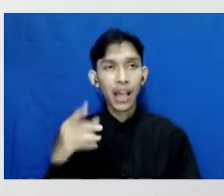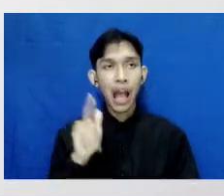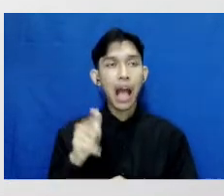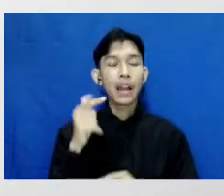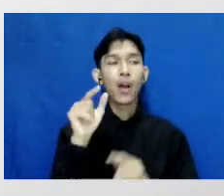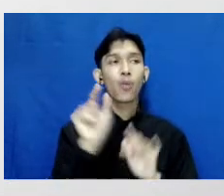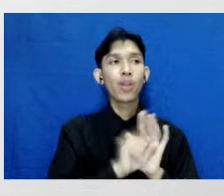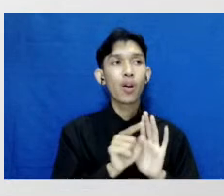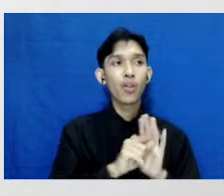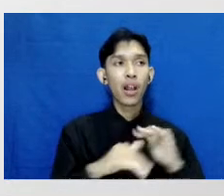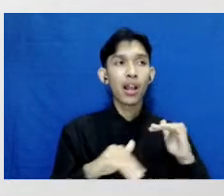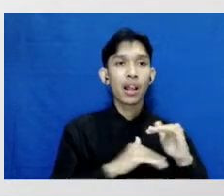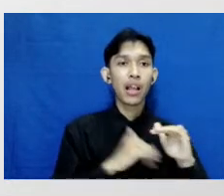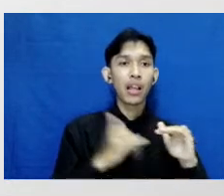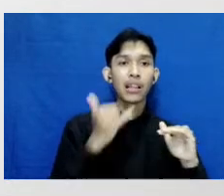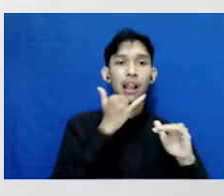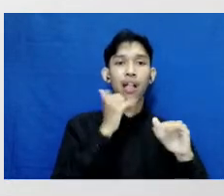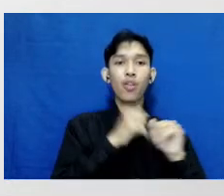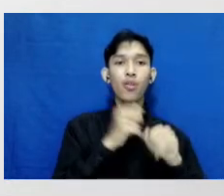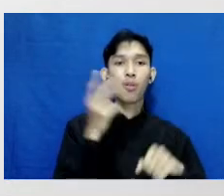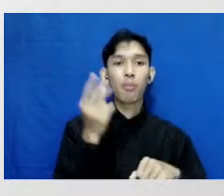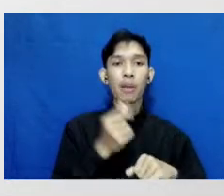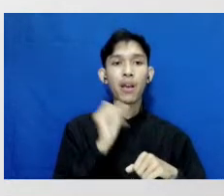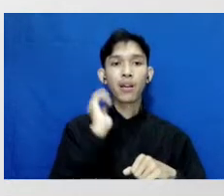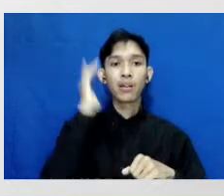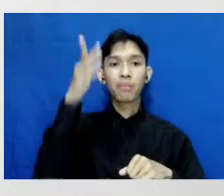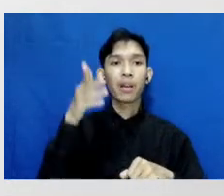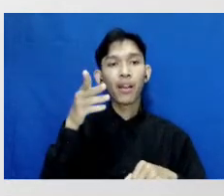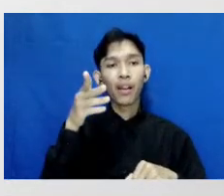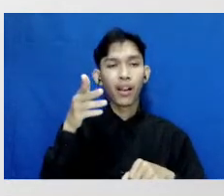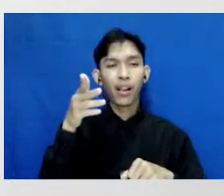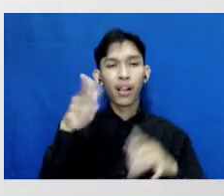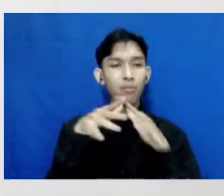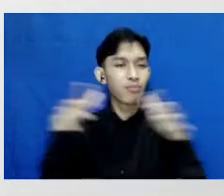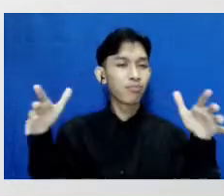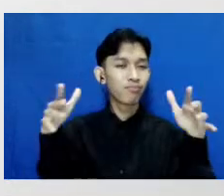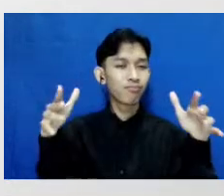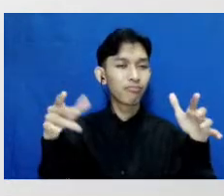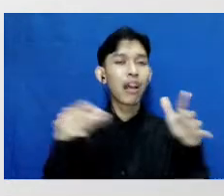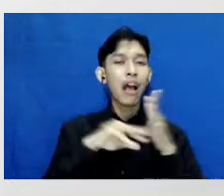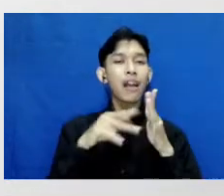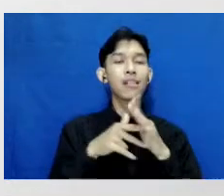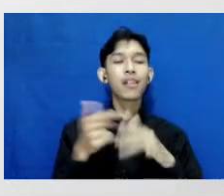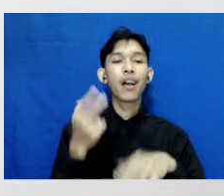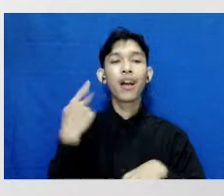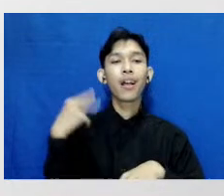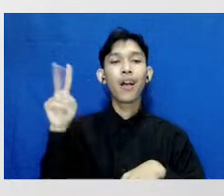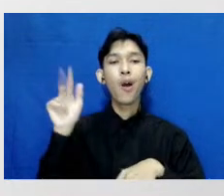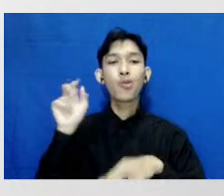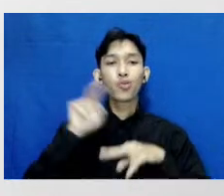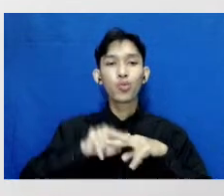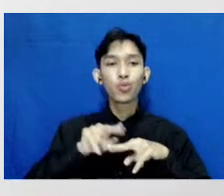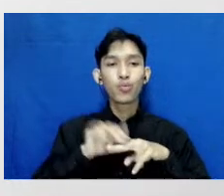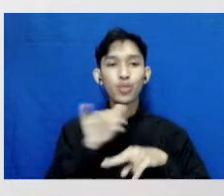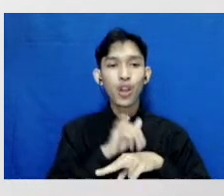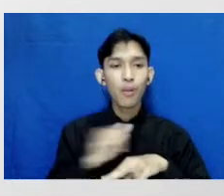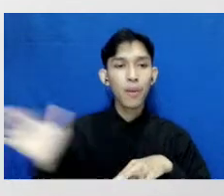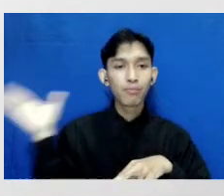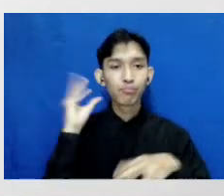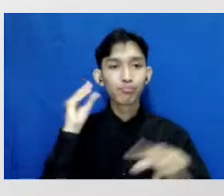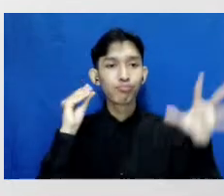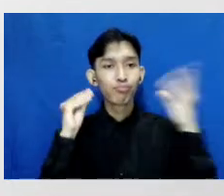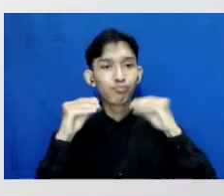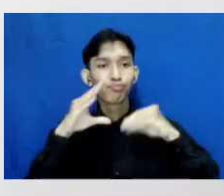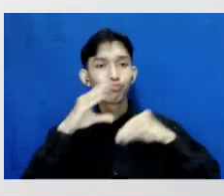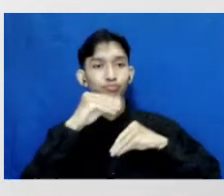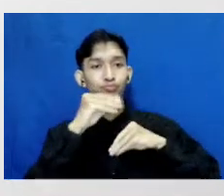salah, lalu harga yang kita bayar ke depannya terlalu besar. Jadi kita harus duduk bersama, harus saling dengar, saling benar-benar bukan